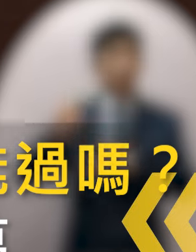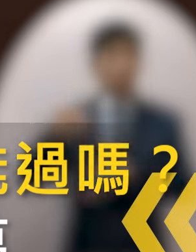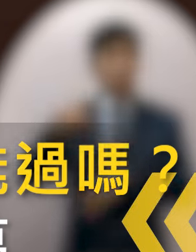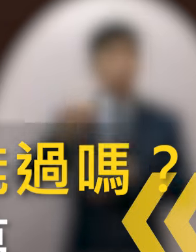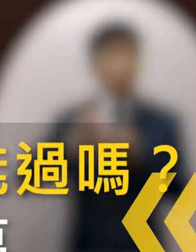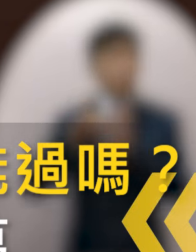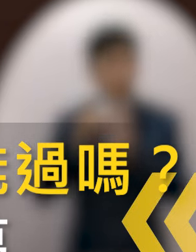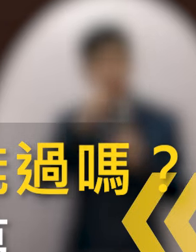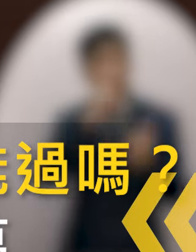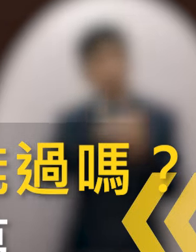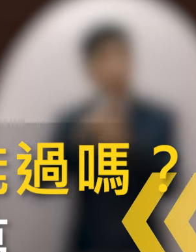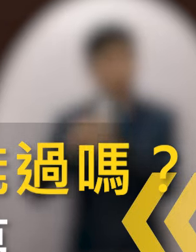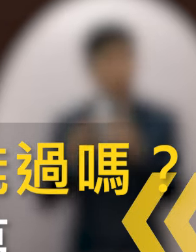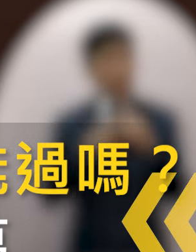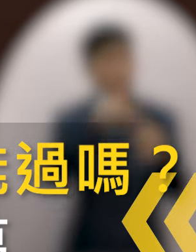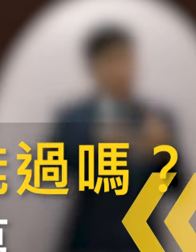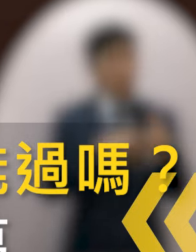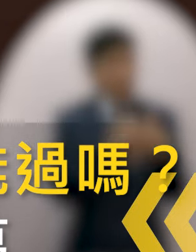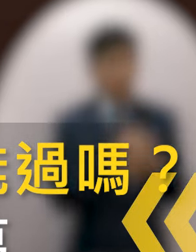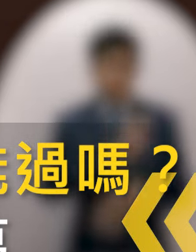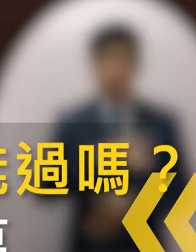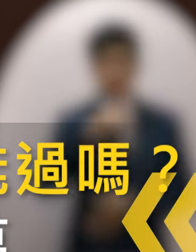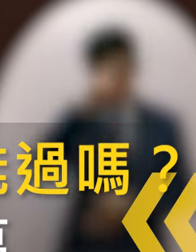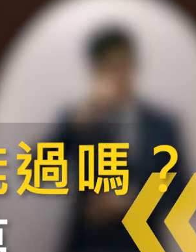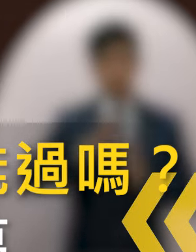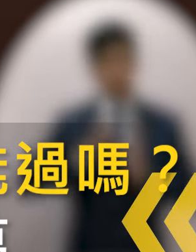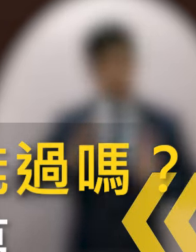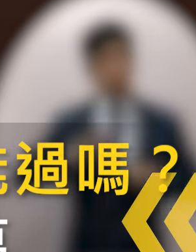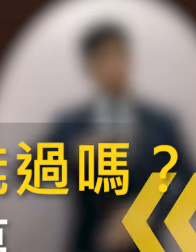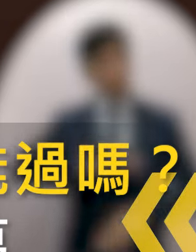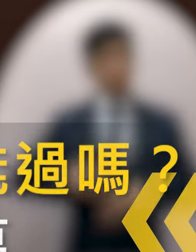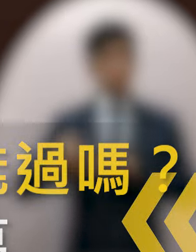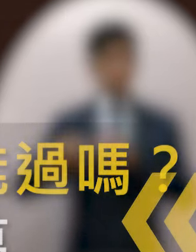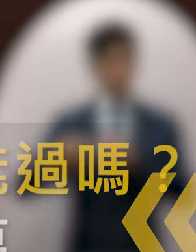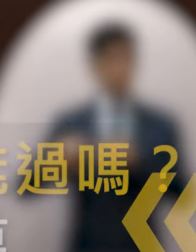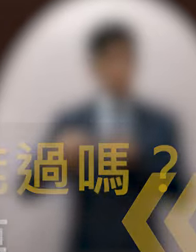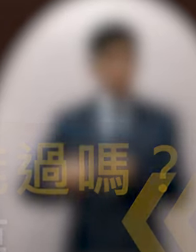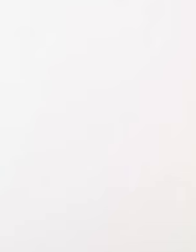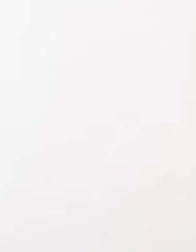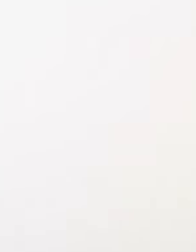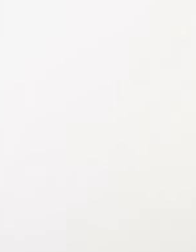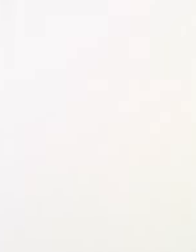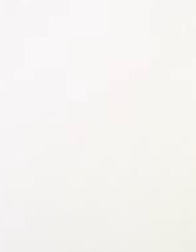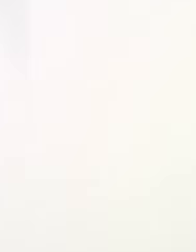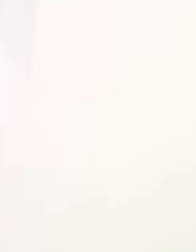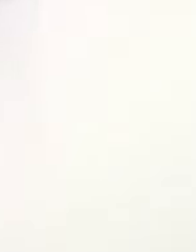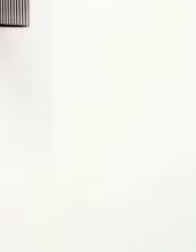由，请理性务实面对选办法的修法，不要让少数否决多数。